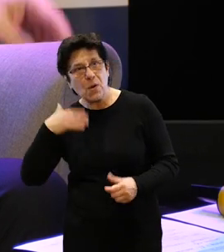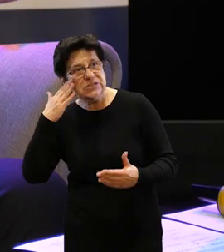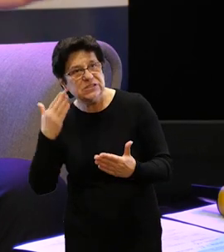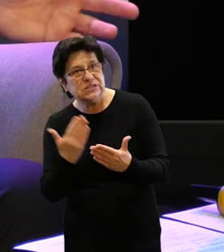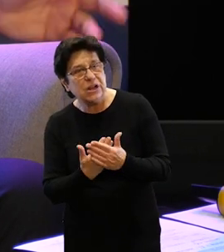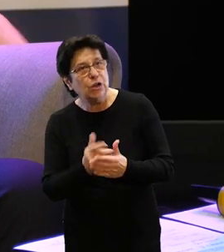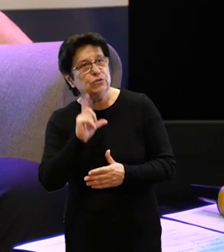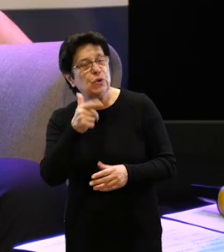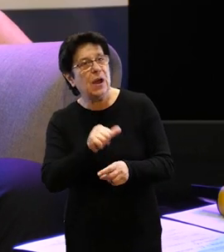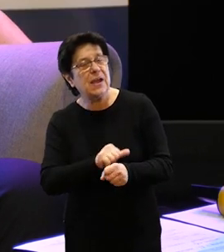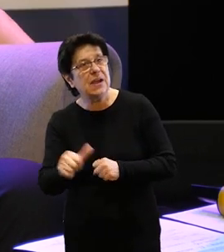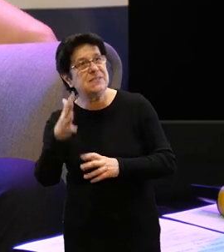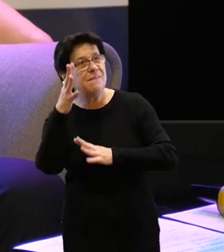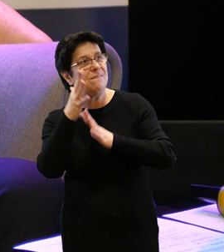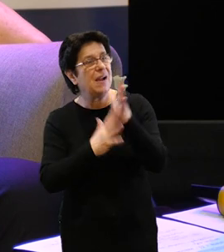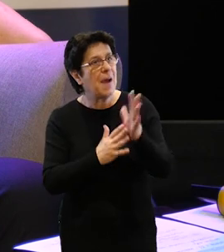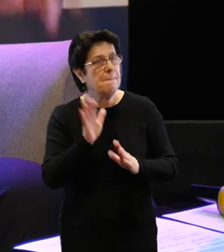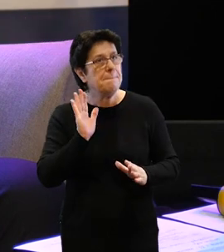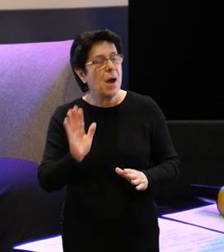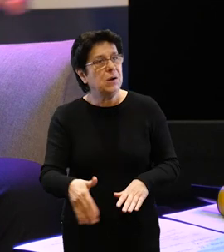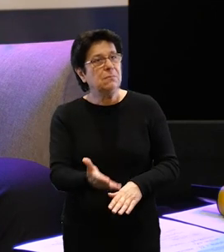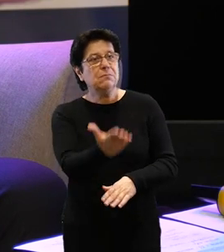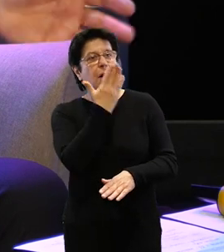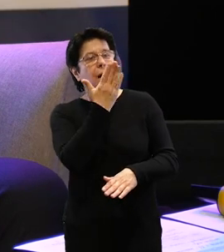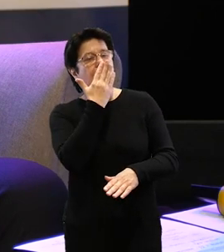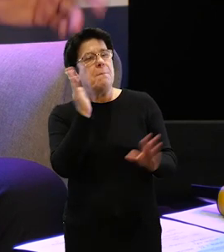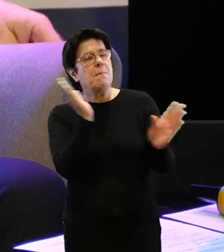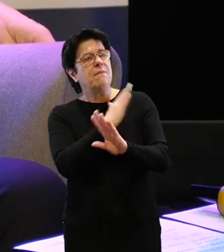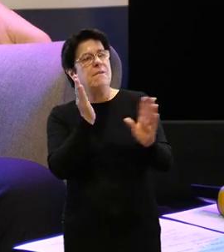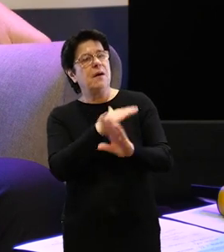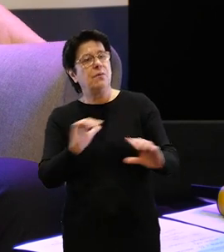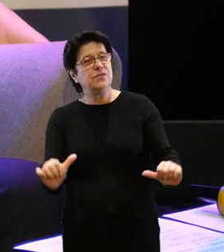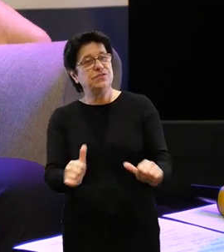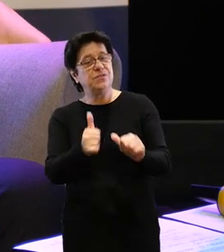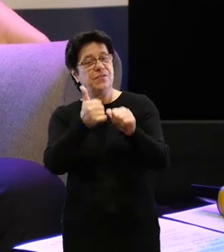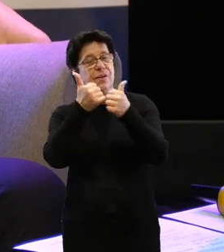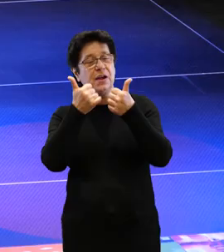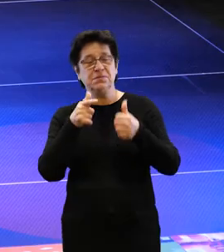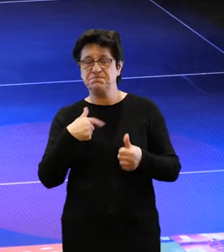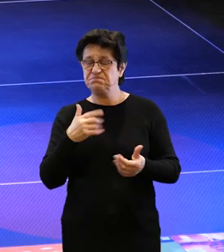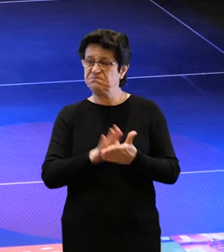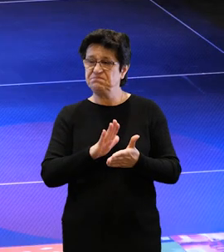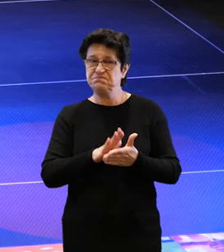co się dzieje w lesie mogą świeżym powietrzem pooddychać i zawsze przyklaskuje takim